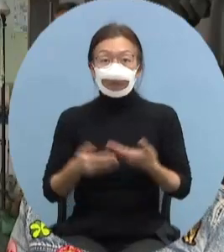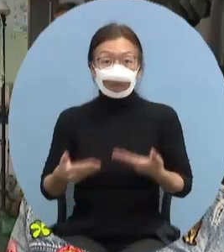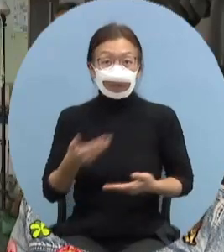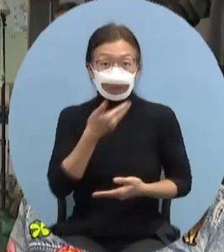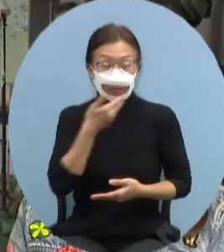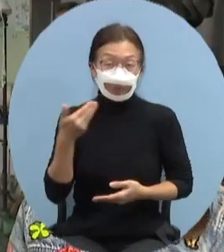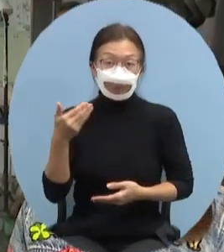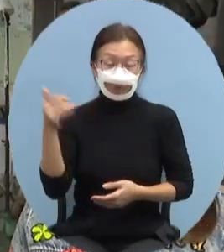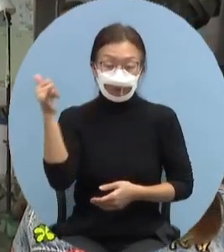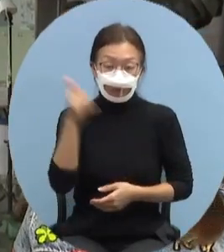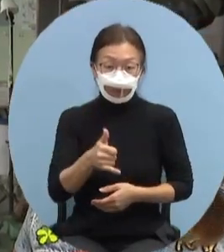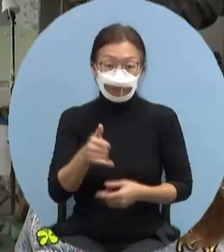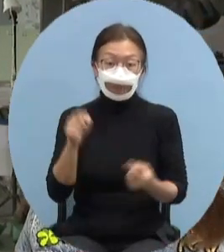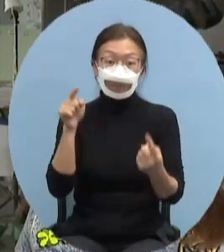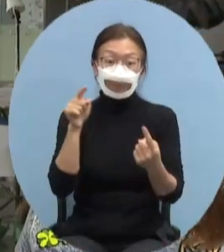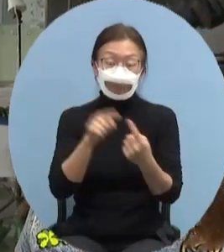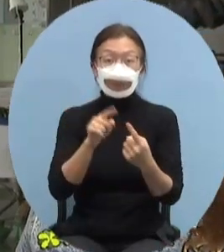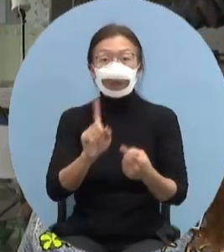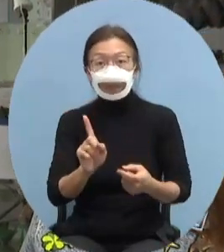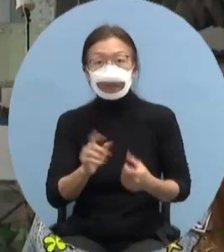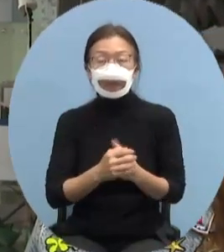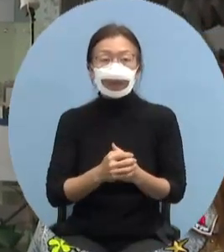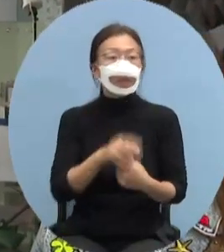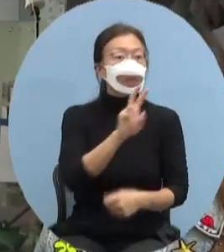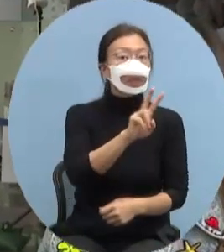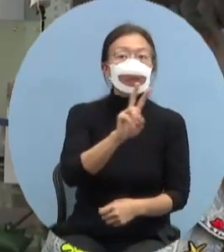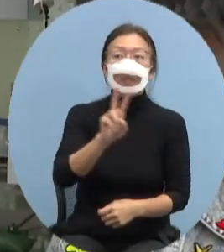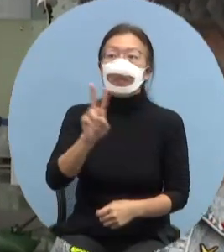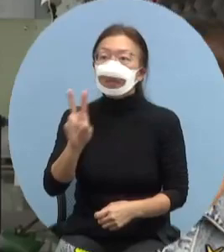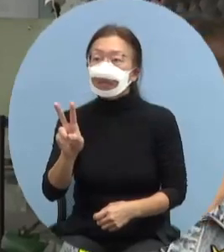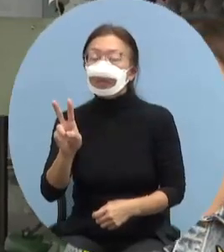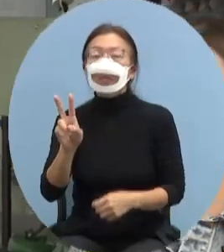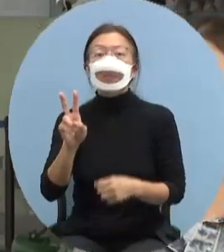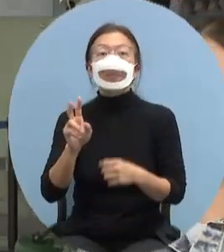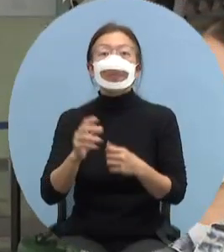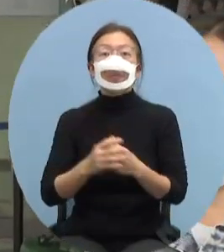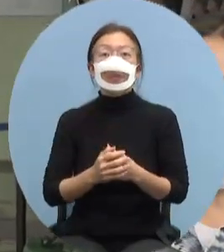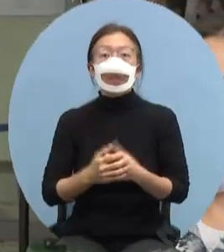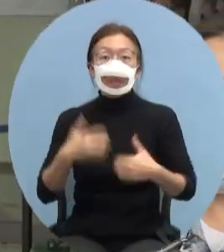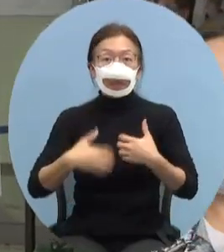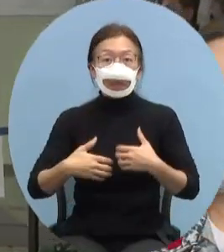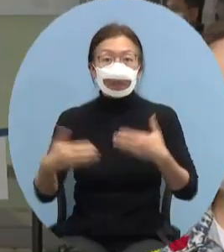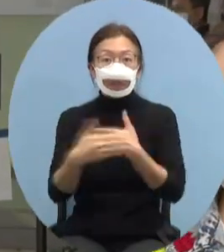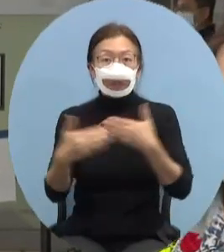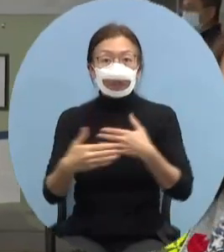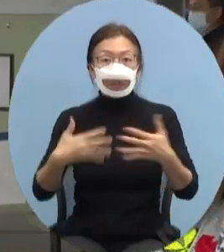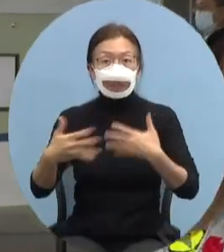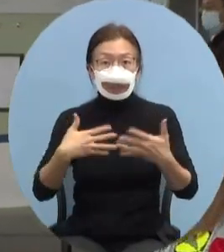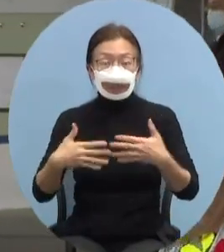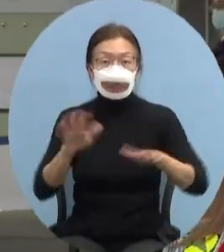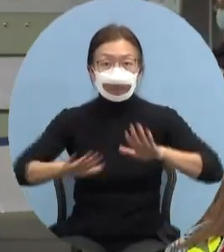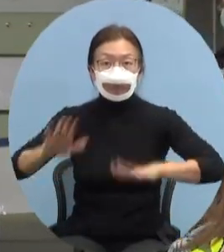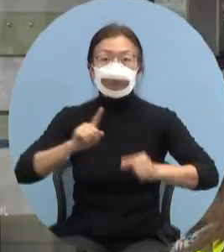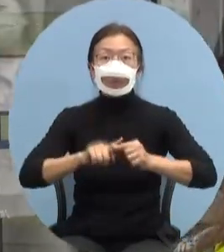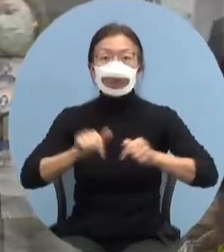今朝咧，我嚟到呢度咧，係目的咧係去視察下我哋緊急交通事故協調中